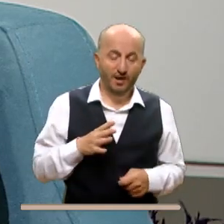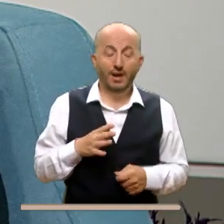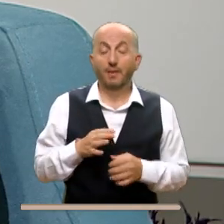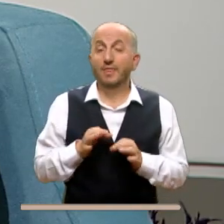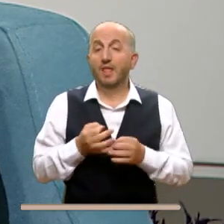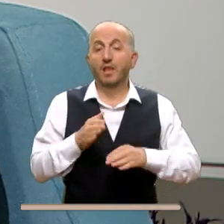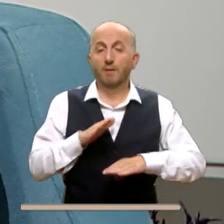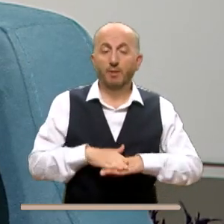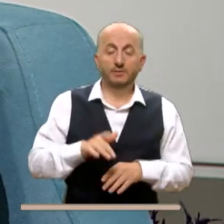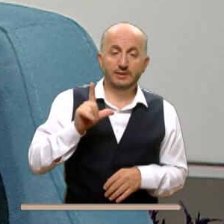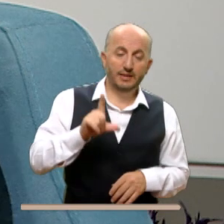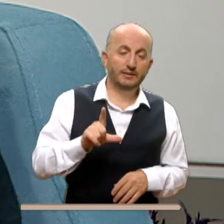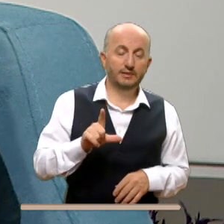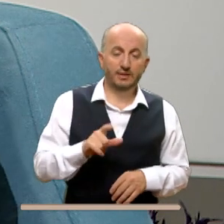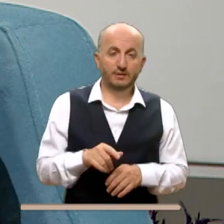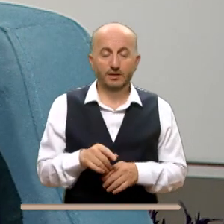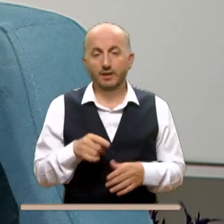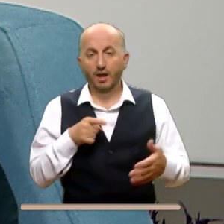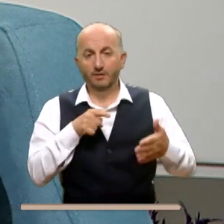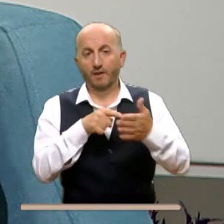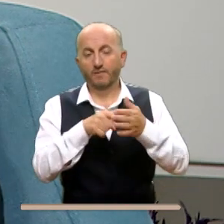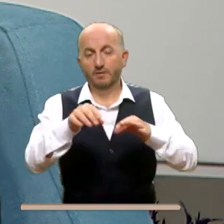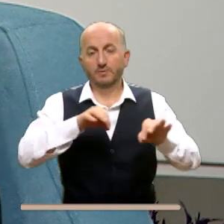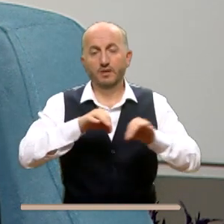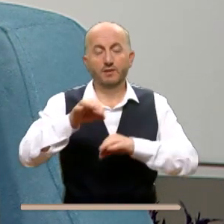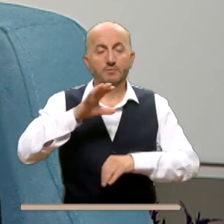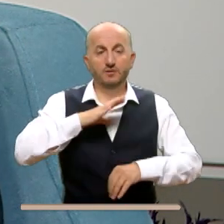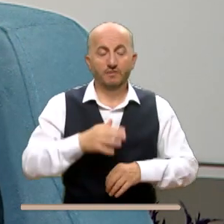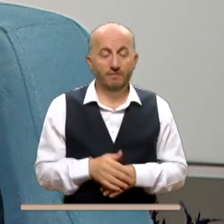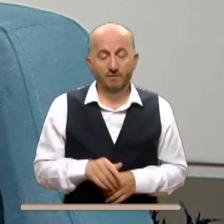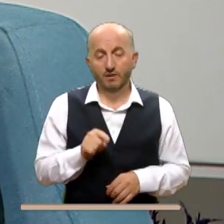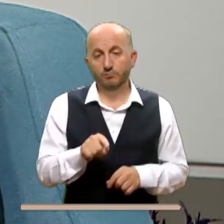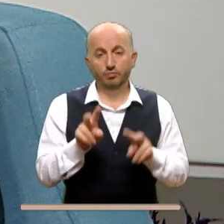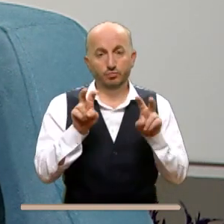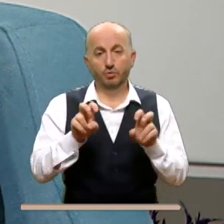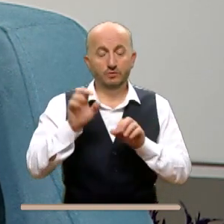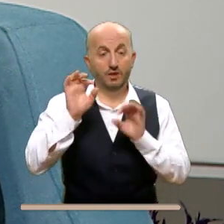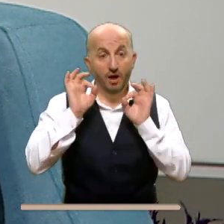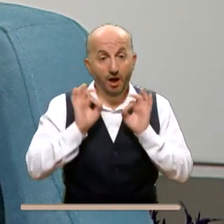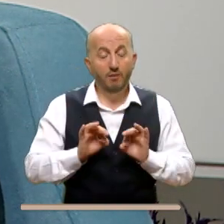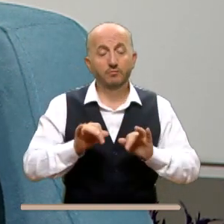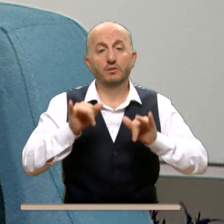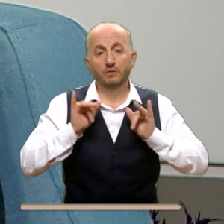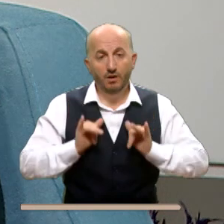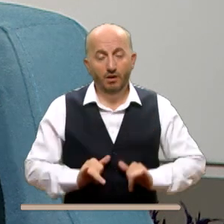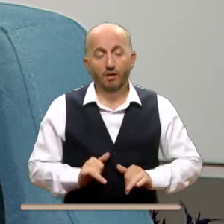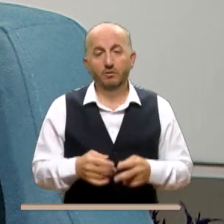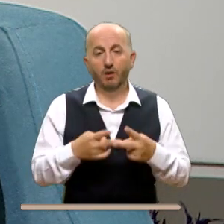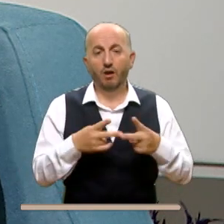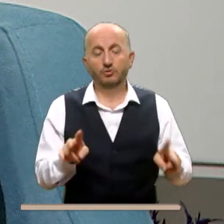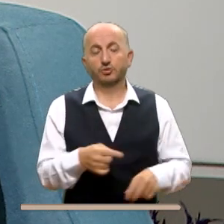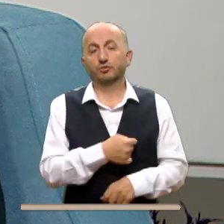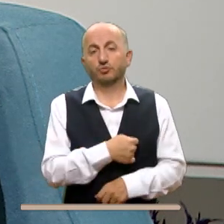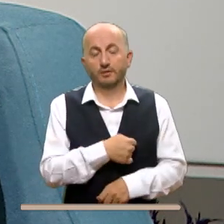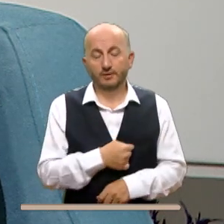neler yapmamız gerektiğine dair ideallerimiz, planlarımız var. Bu konuda hep rahat ve açık yüreklilikle